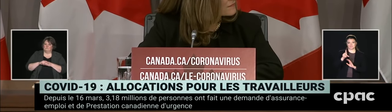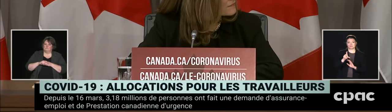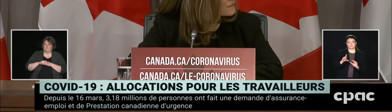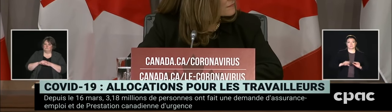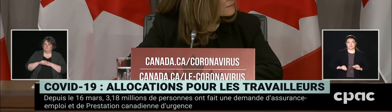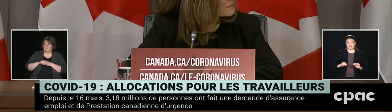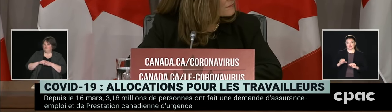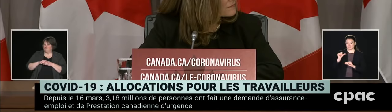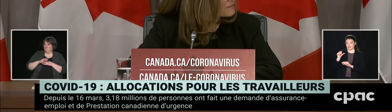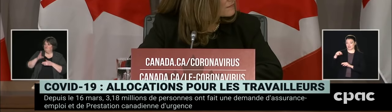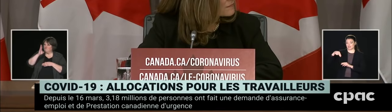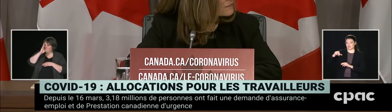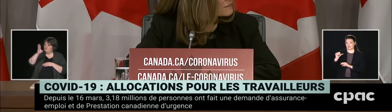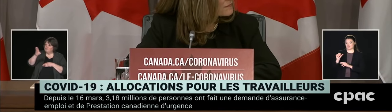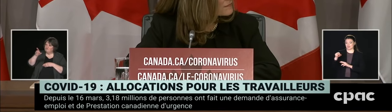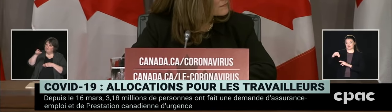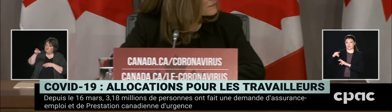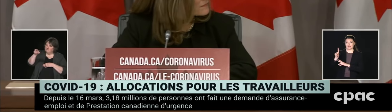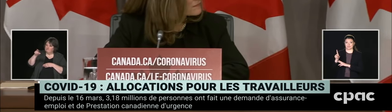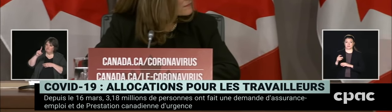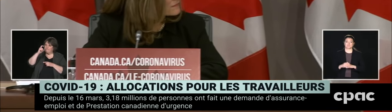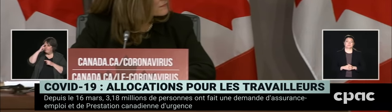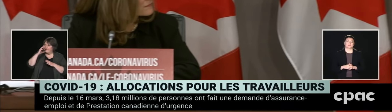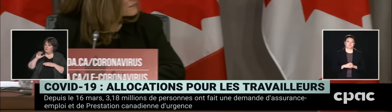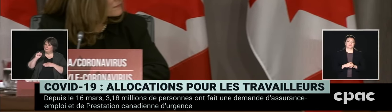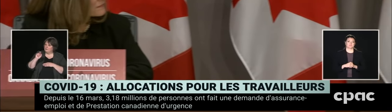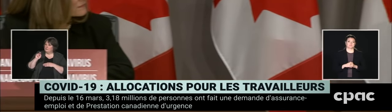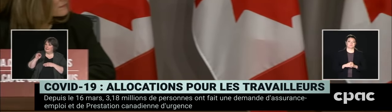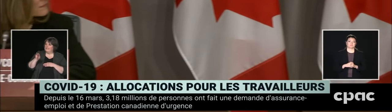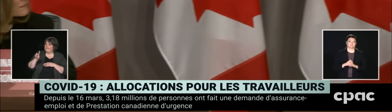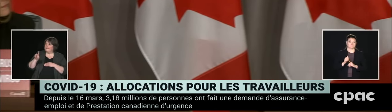En fait, je me demandais, là, bon, on parle beaucoup de